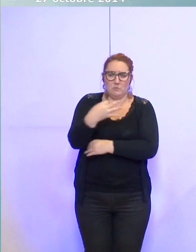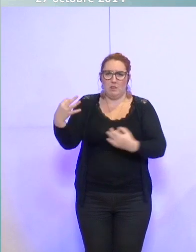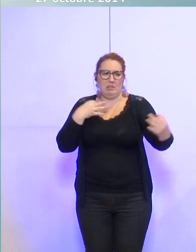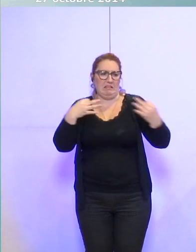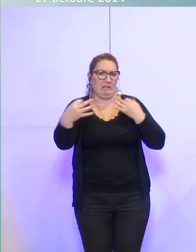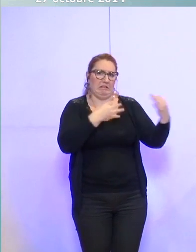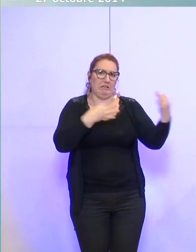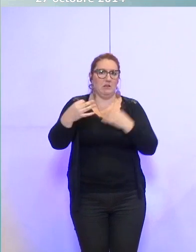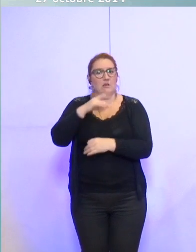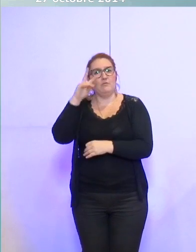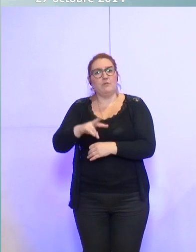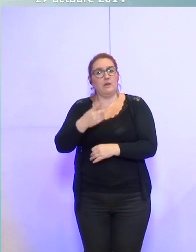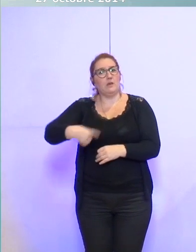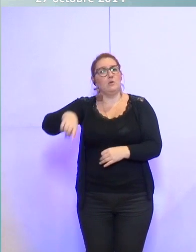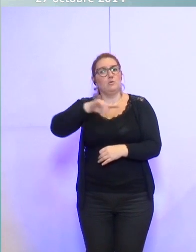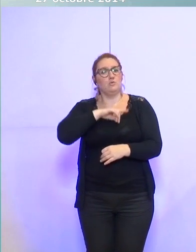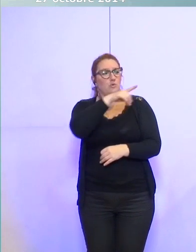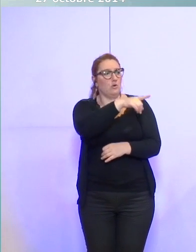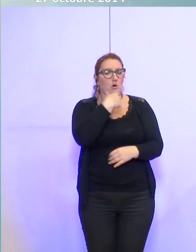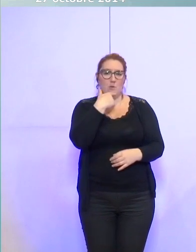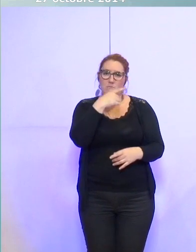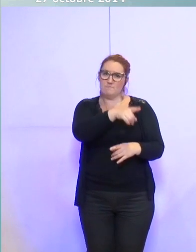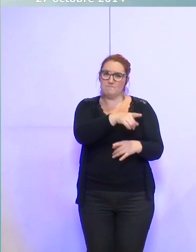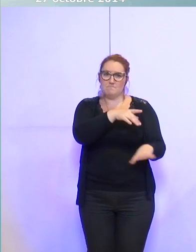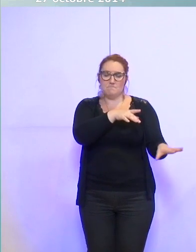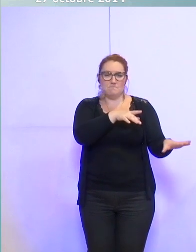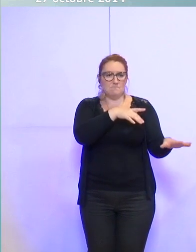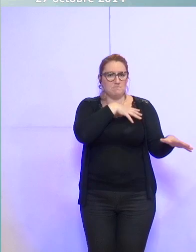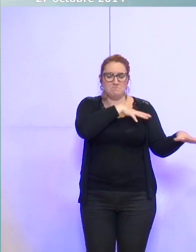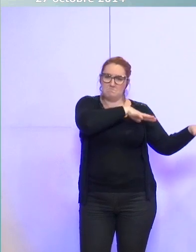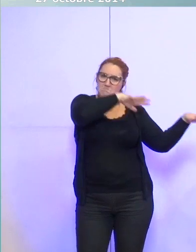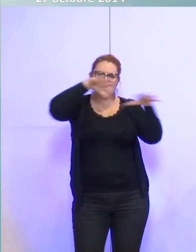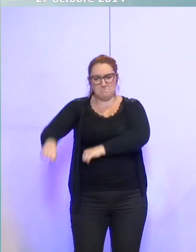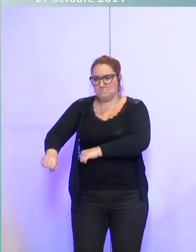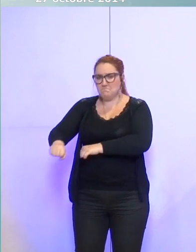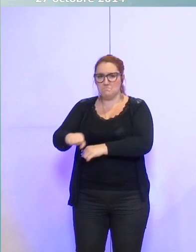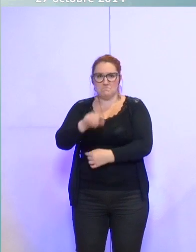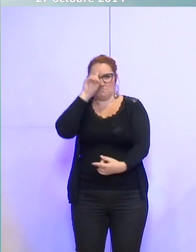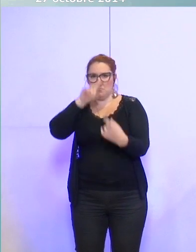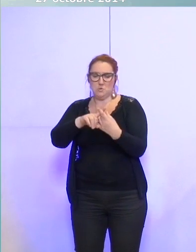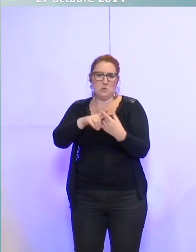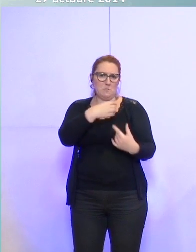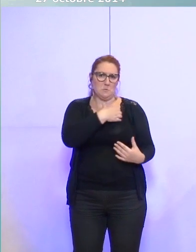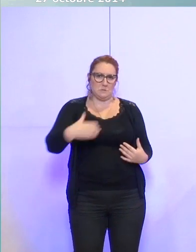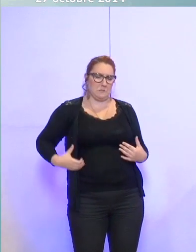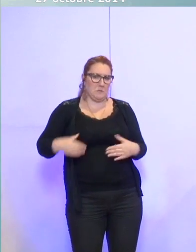notre condamnation claire et nette du coup de force qui a empêché la vie démocratique de mener à bien ses activités.